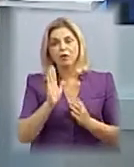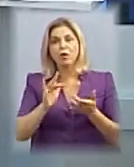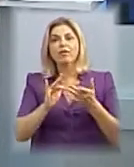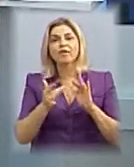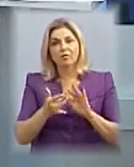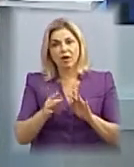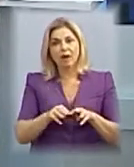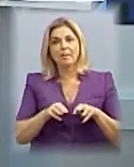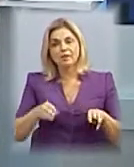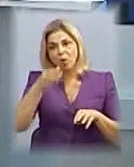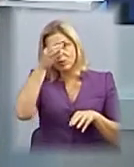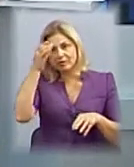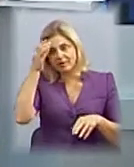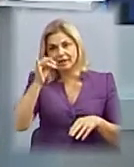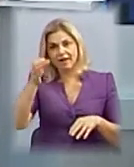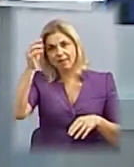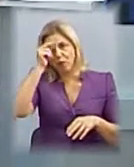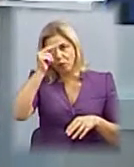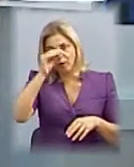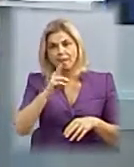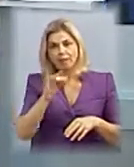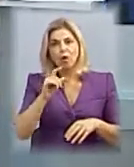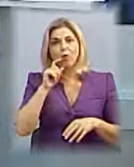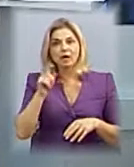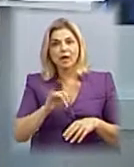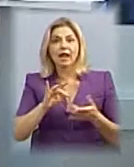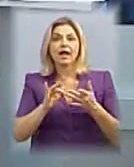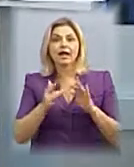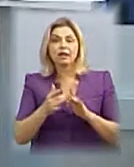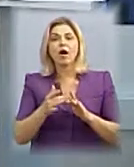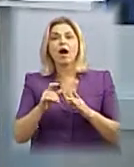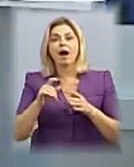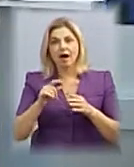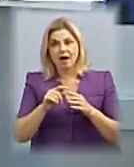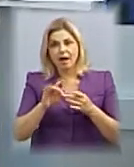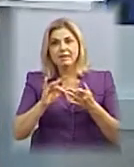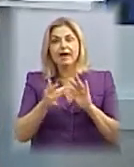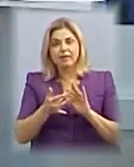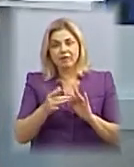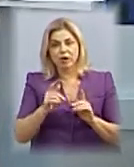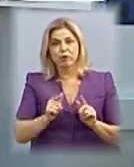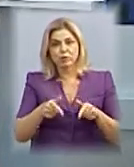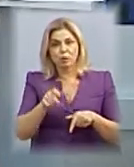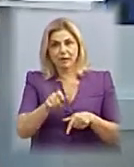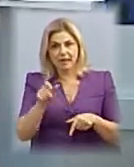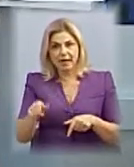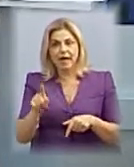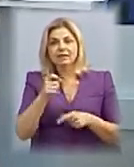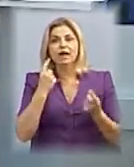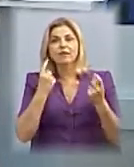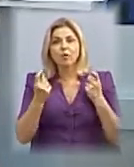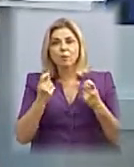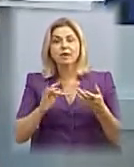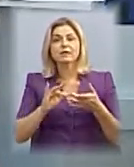порталі Міністерства освіти та науки України та у електронних кабінетах вступників. За даними інформаційної